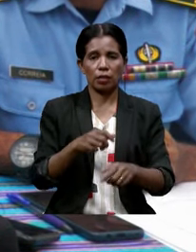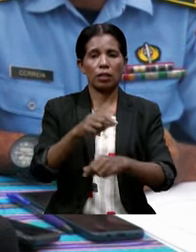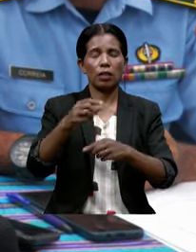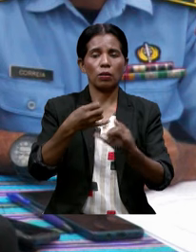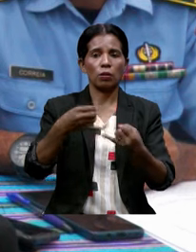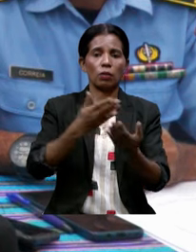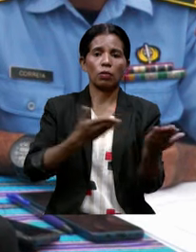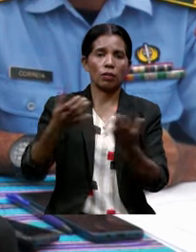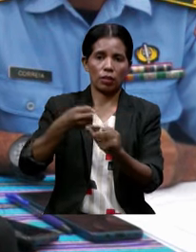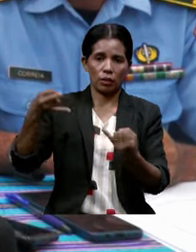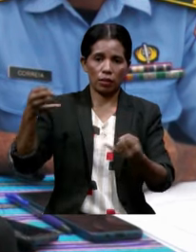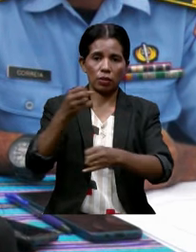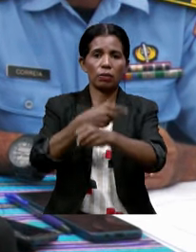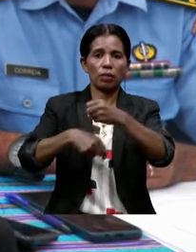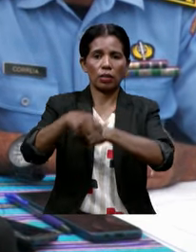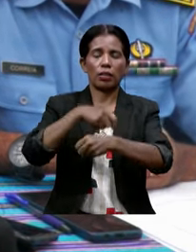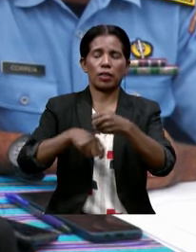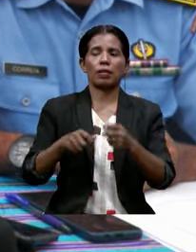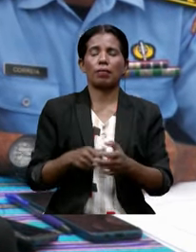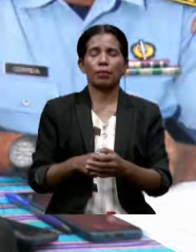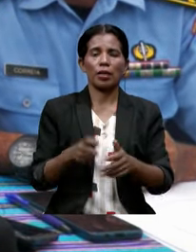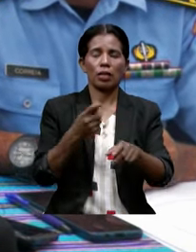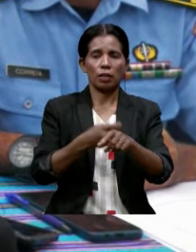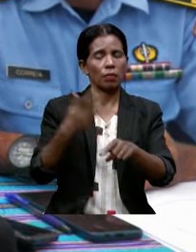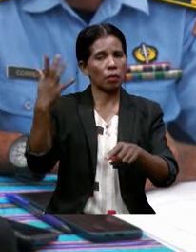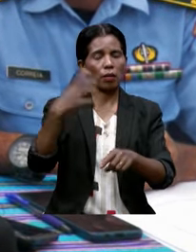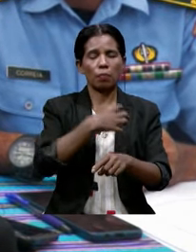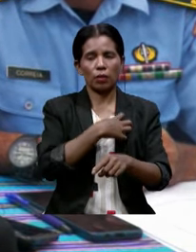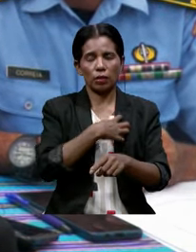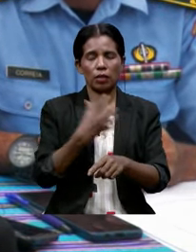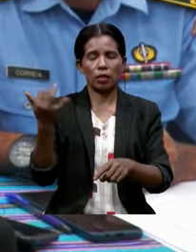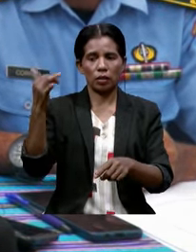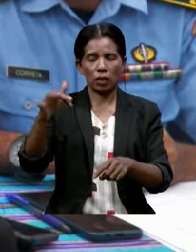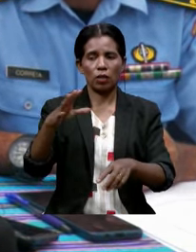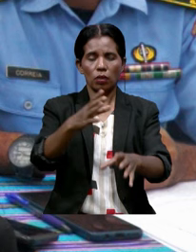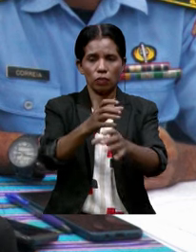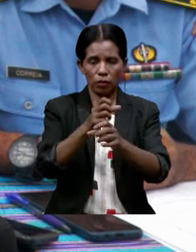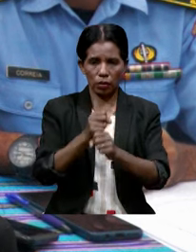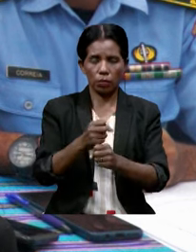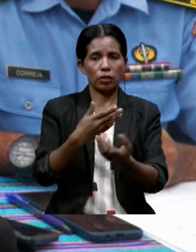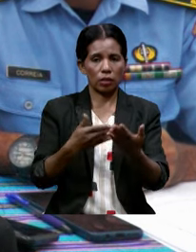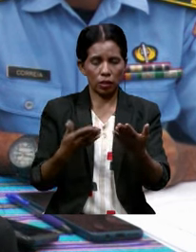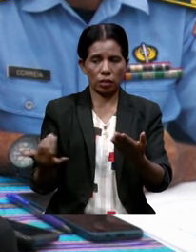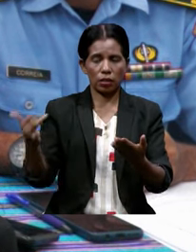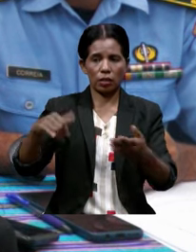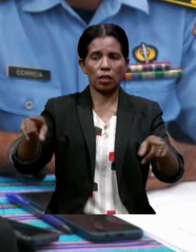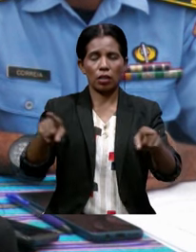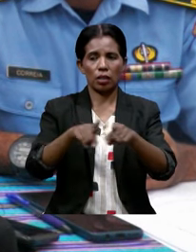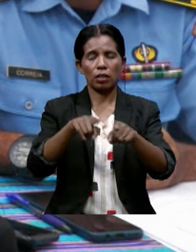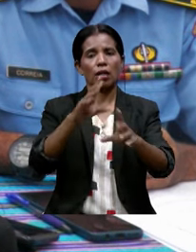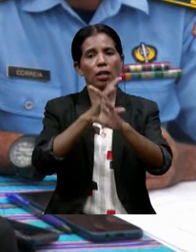pois ia momento ne ba itania polisia sira prendemos evidencia anesa